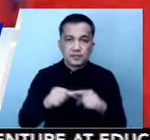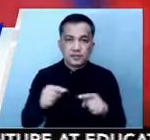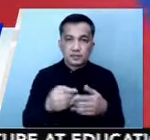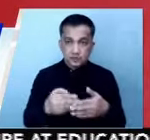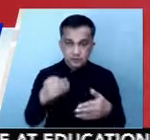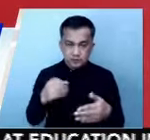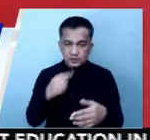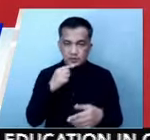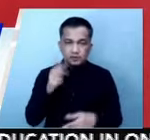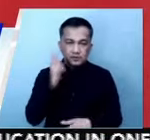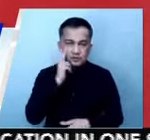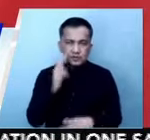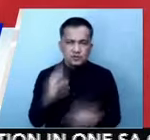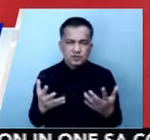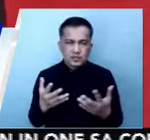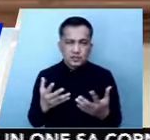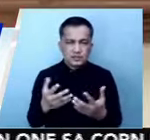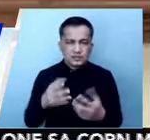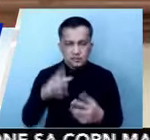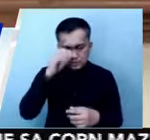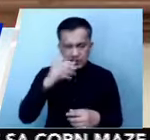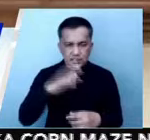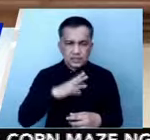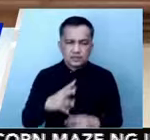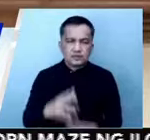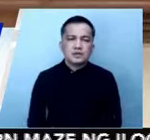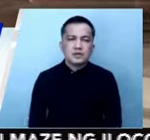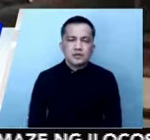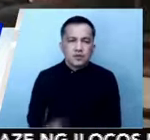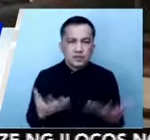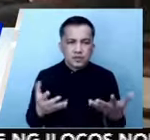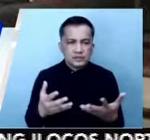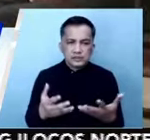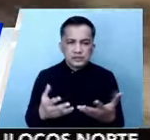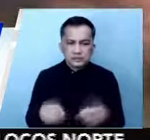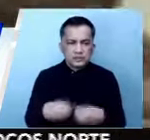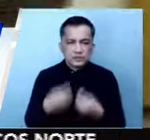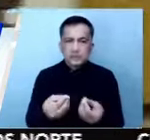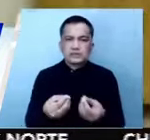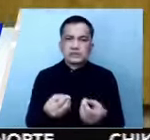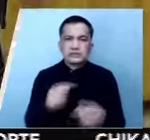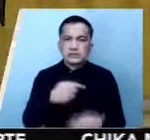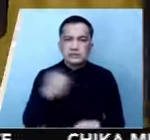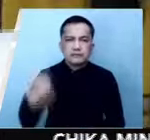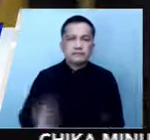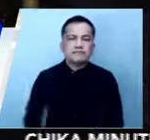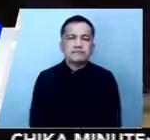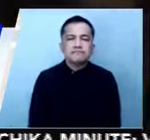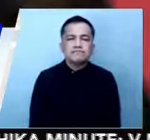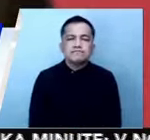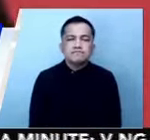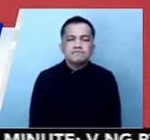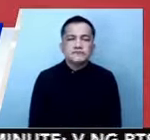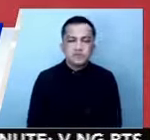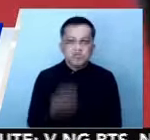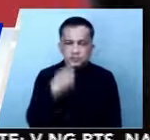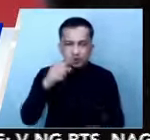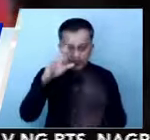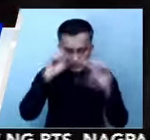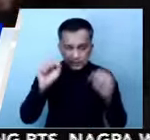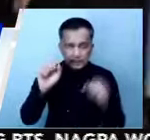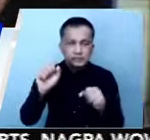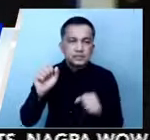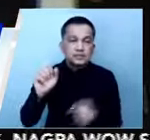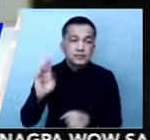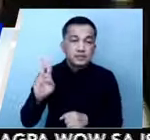Duterte na wala silang gentleman's agreement at wala siyang anumang isinuko sa China. Sabi pa ni Pangulong Marcos, hindi raw sinabihan ang